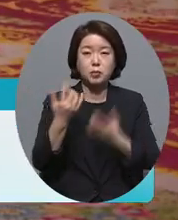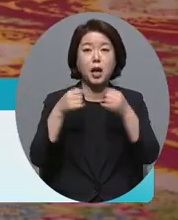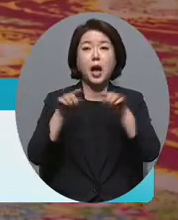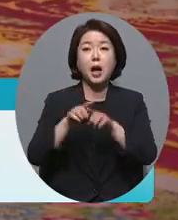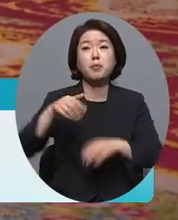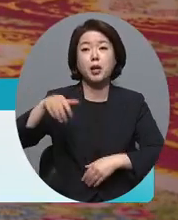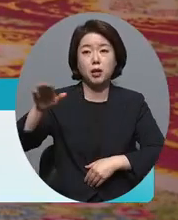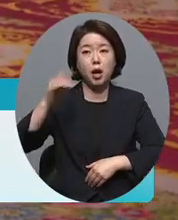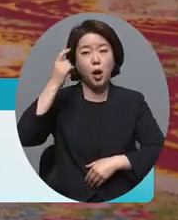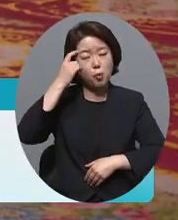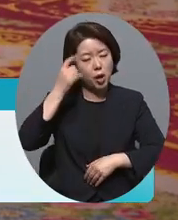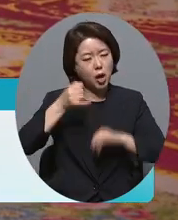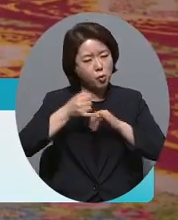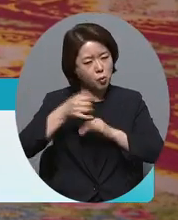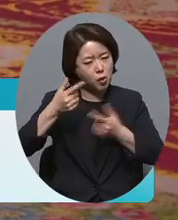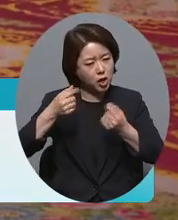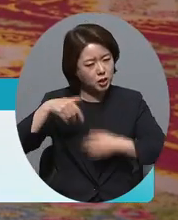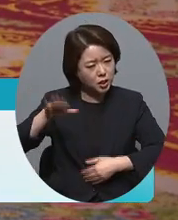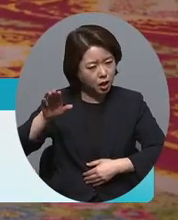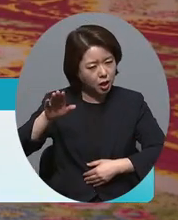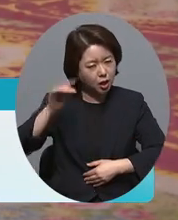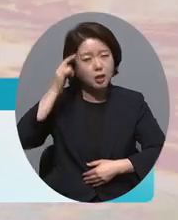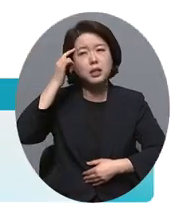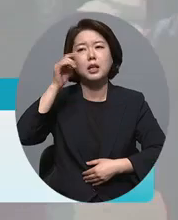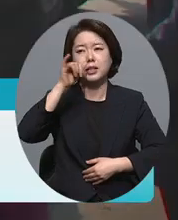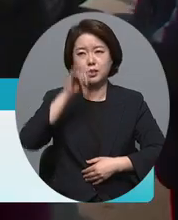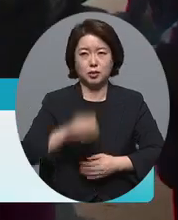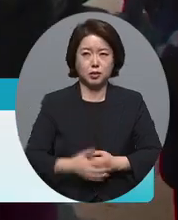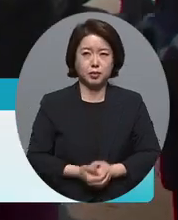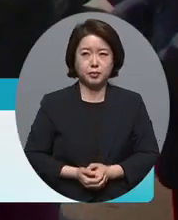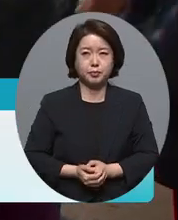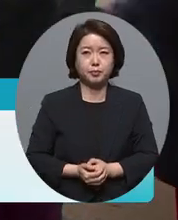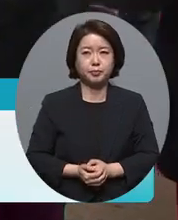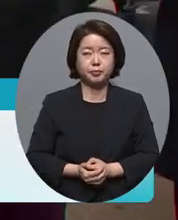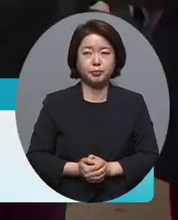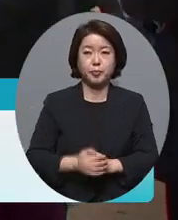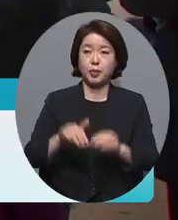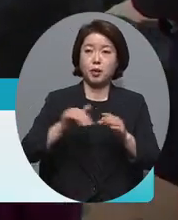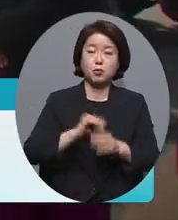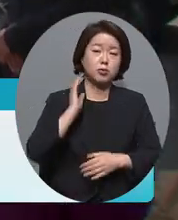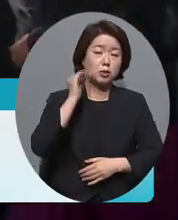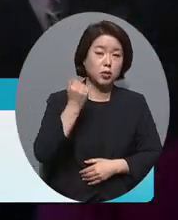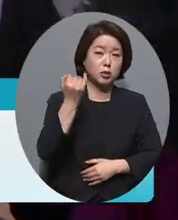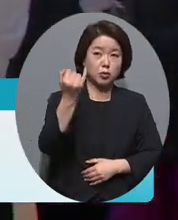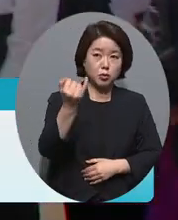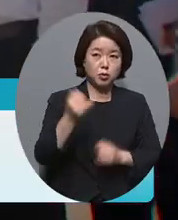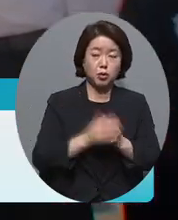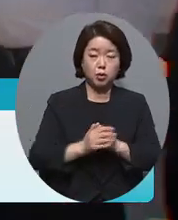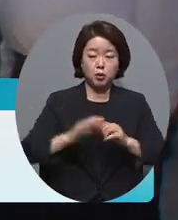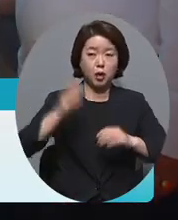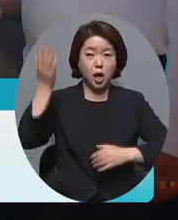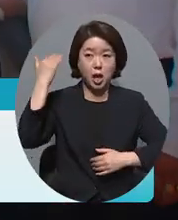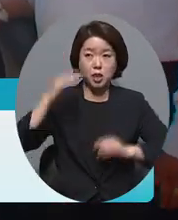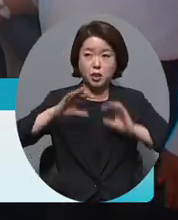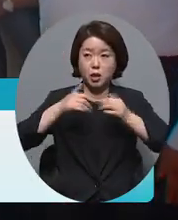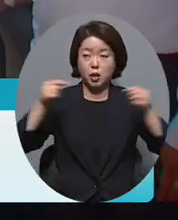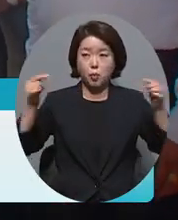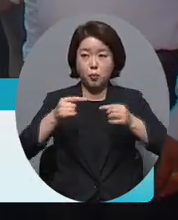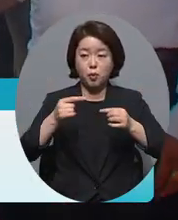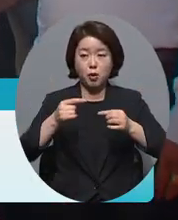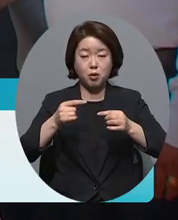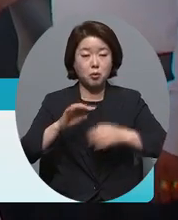왜 또 꼭 같이 가야 되나 하는 생각도 좀 듭니다 문재인 대통령의 영부인도 과거의 외교를 빙자해 유명